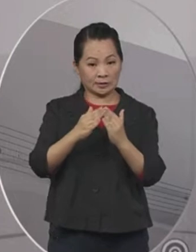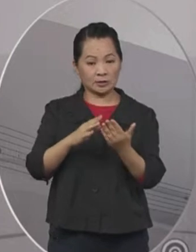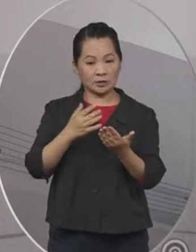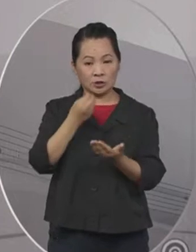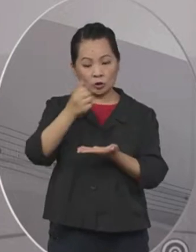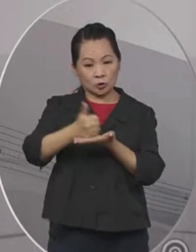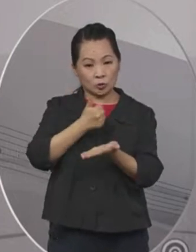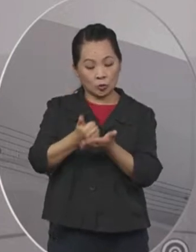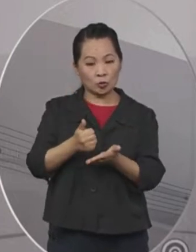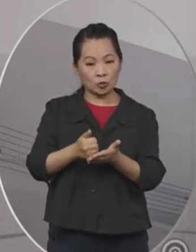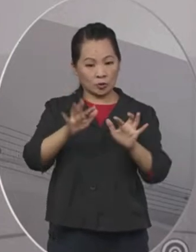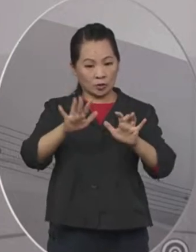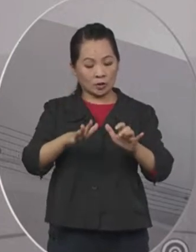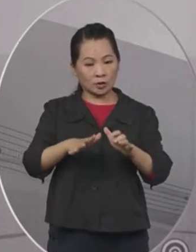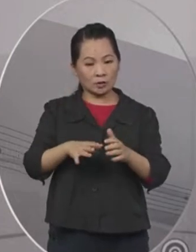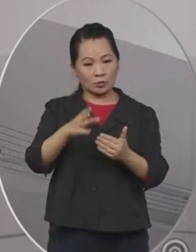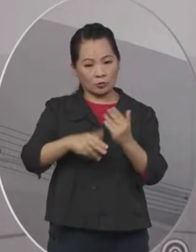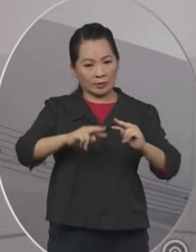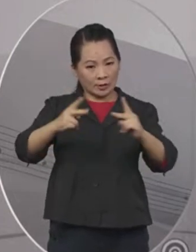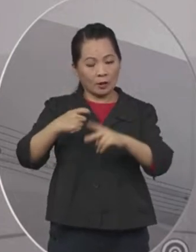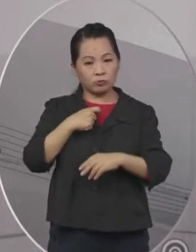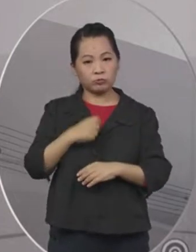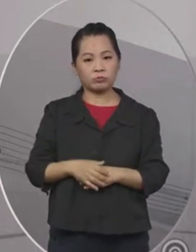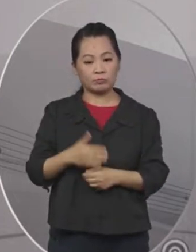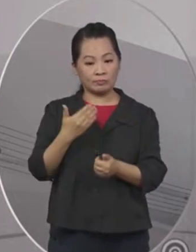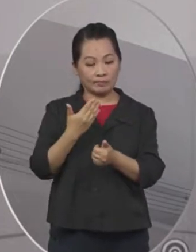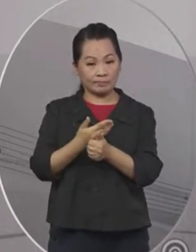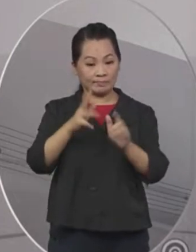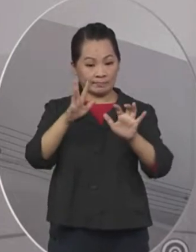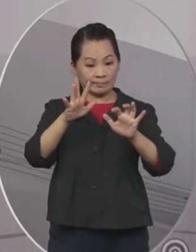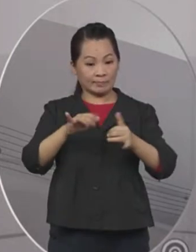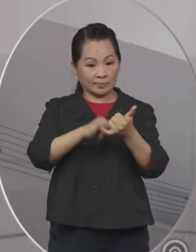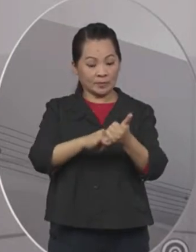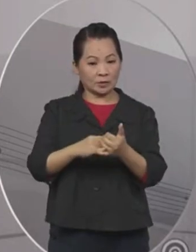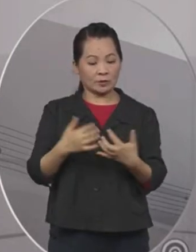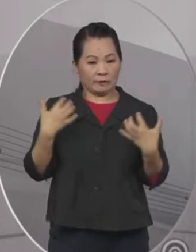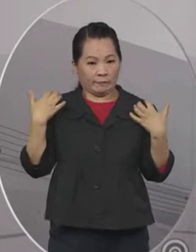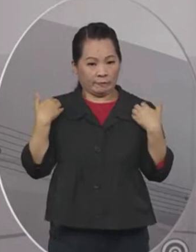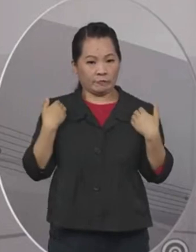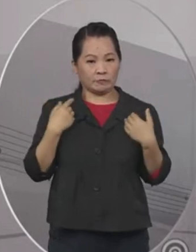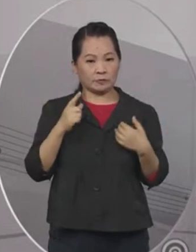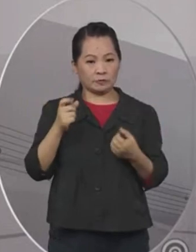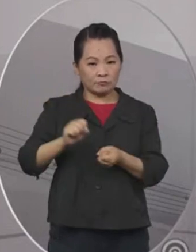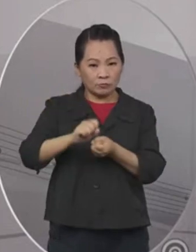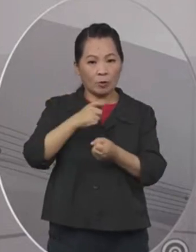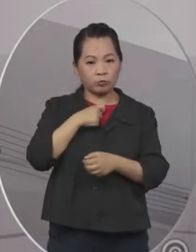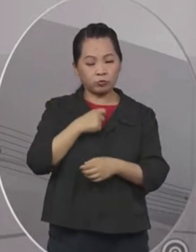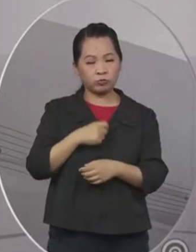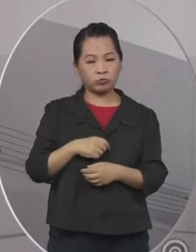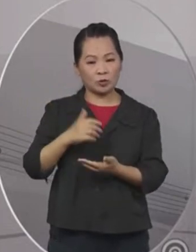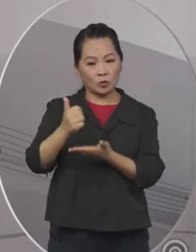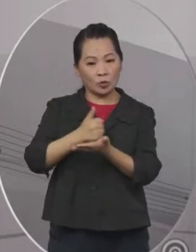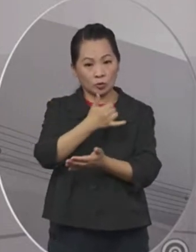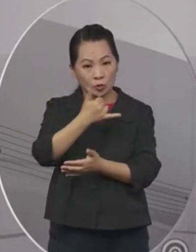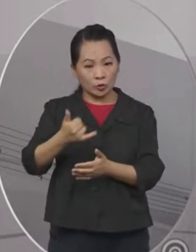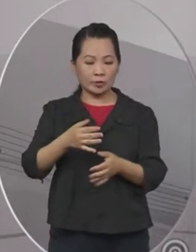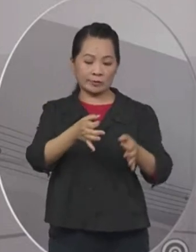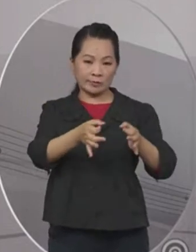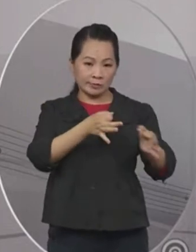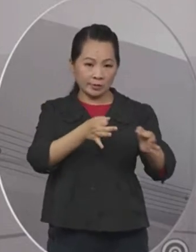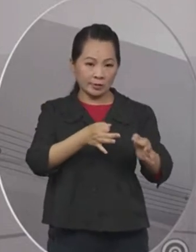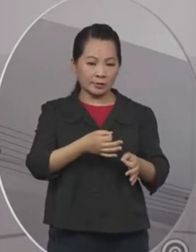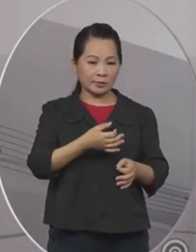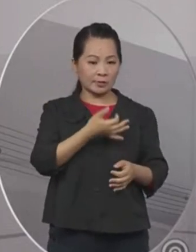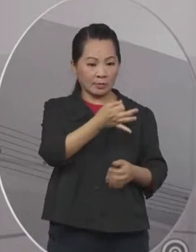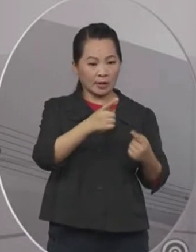业者管理自治条例，赋予平台更多的义务与权利，并且保障外送员、店家与消